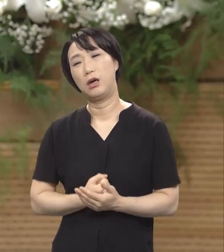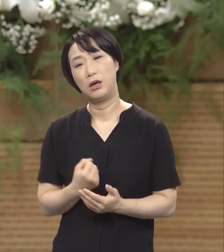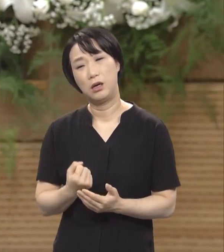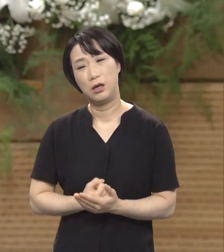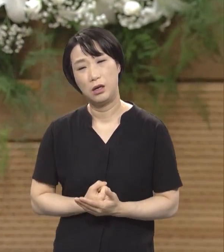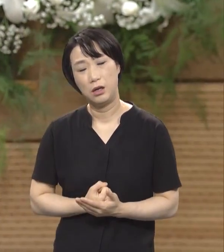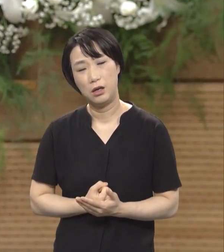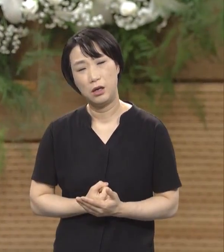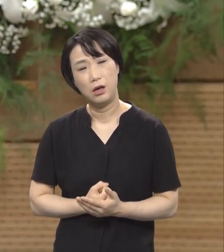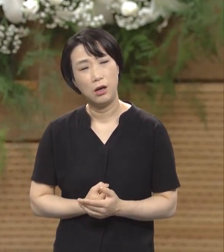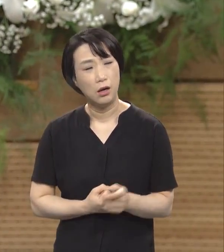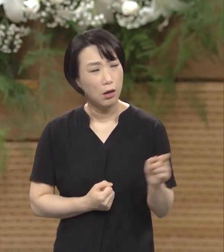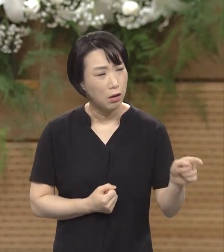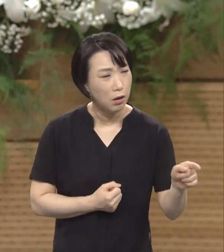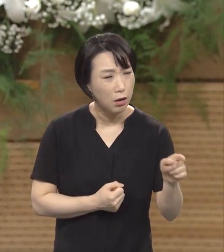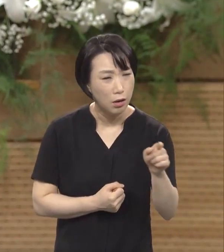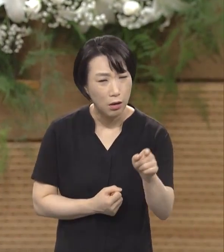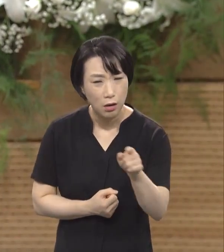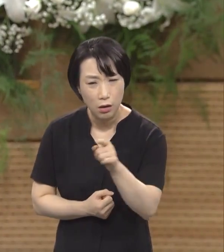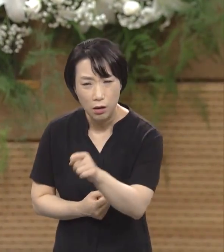야, 저 사람은